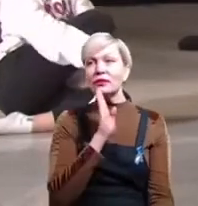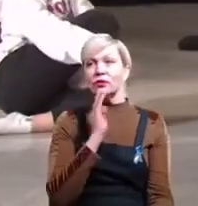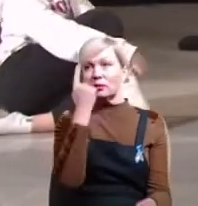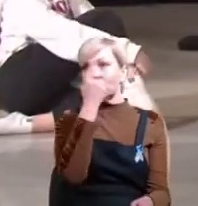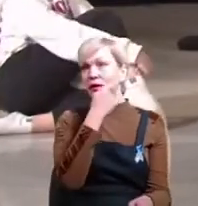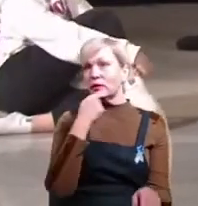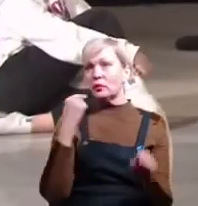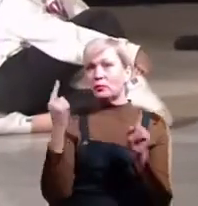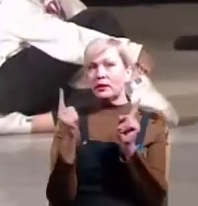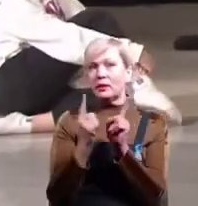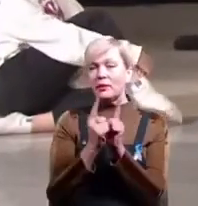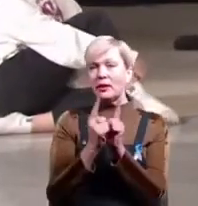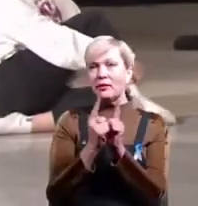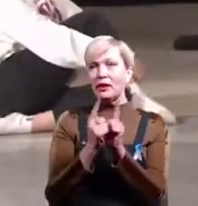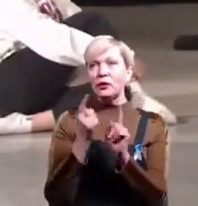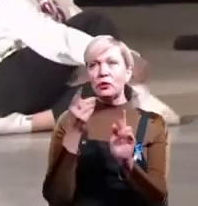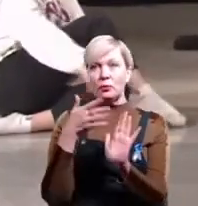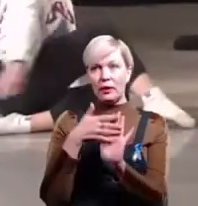Понятно?